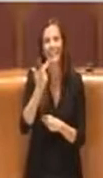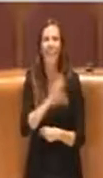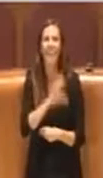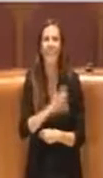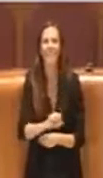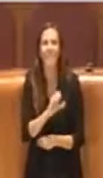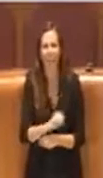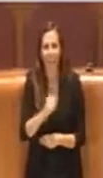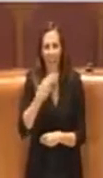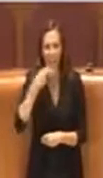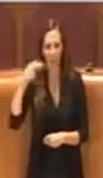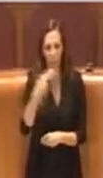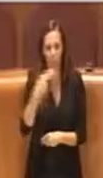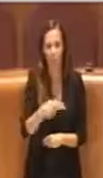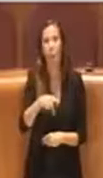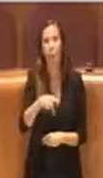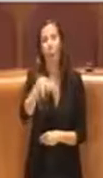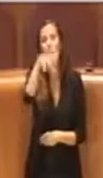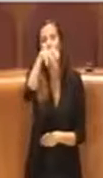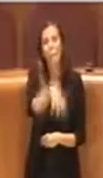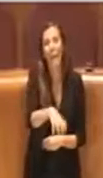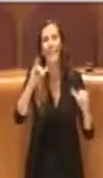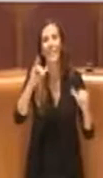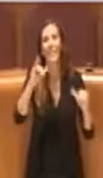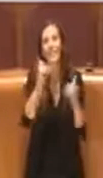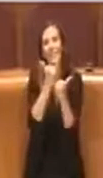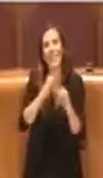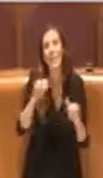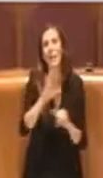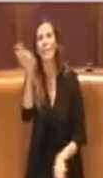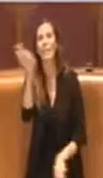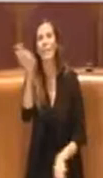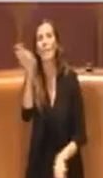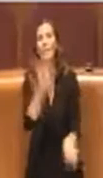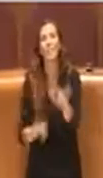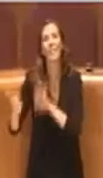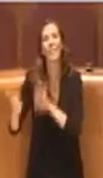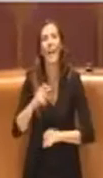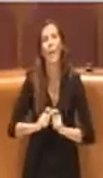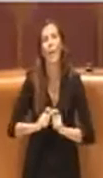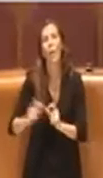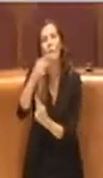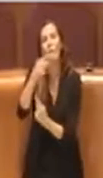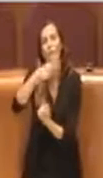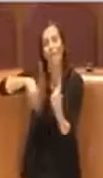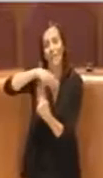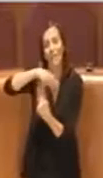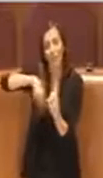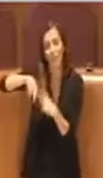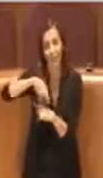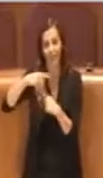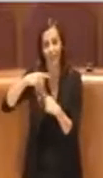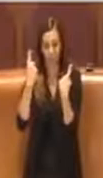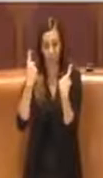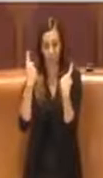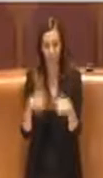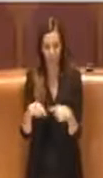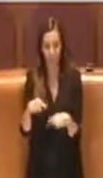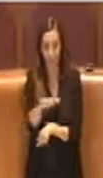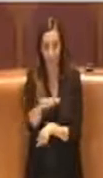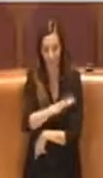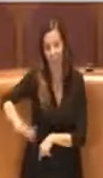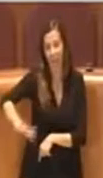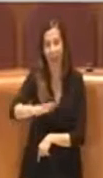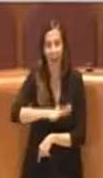nel dettaglio, parco divertimento o spettacolo viaggiante. Dicevamo appunto che sono aree di interesse